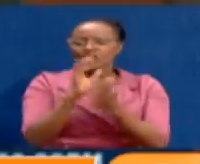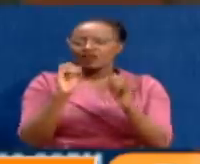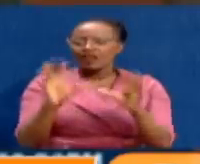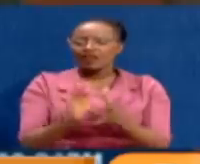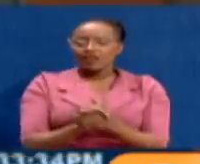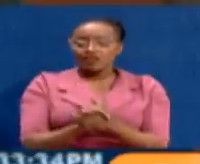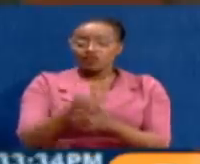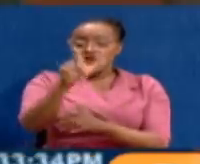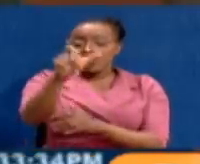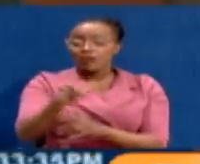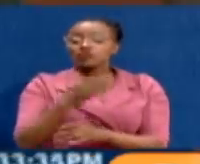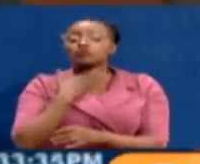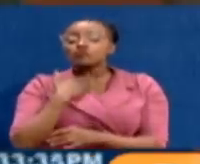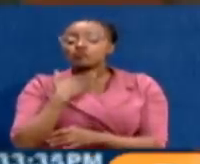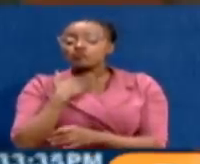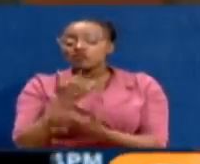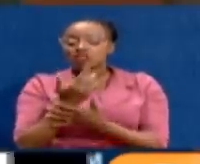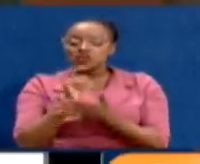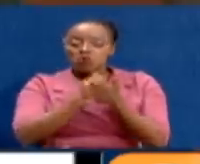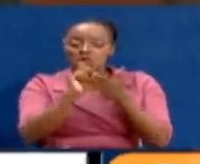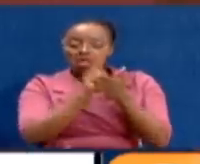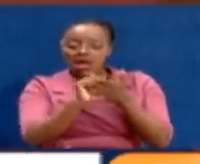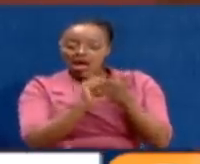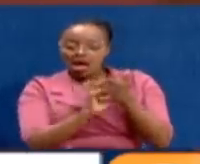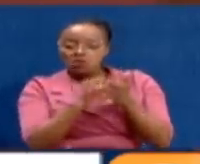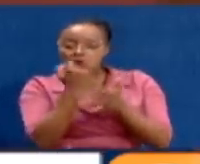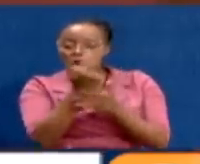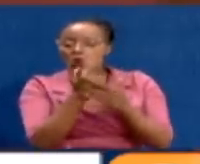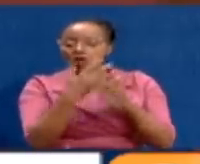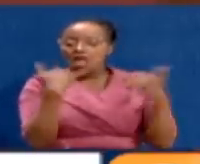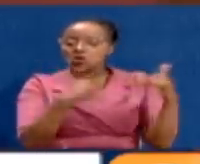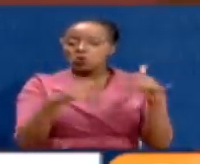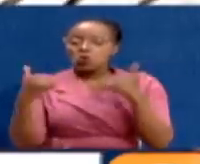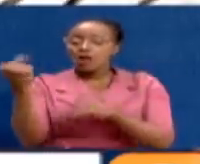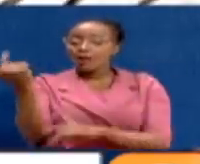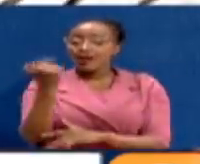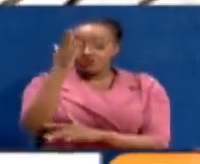somebody wanted to put a script for drama. No, do you know these officers?